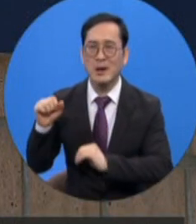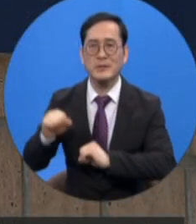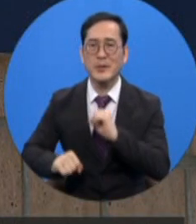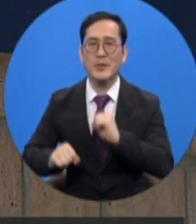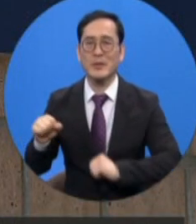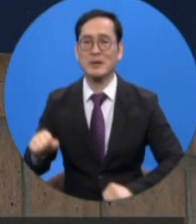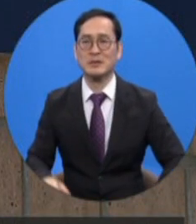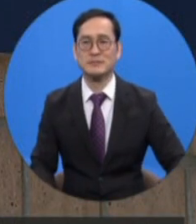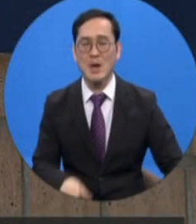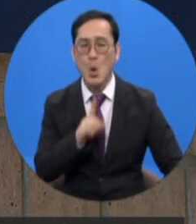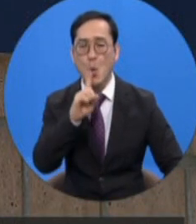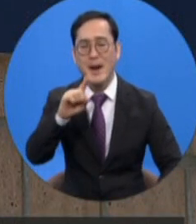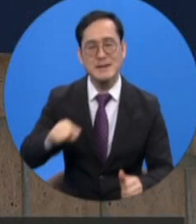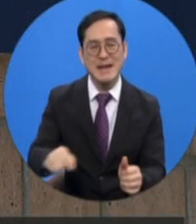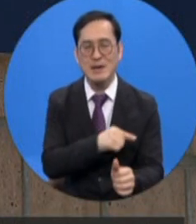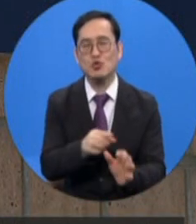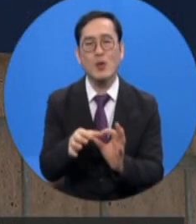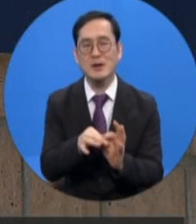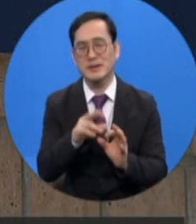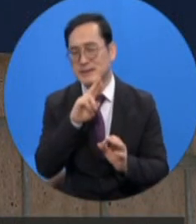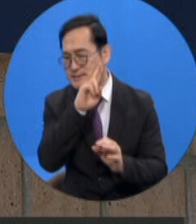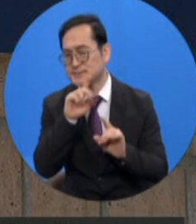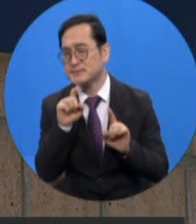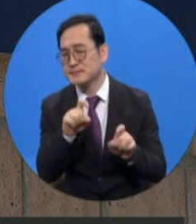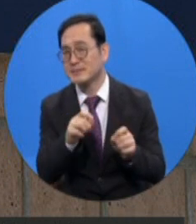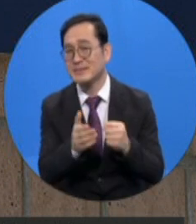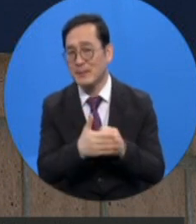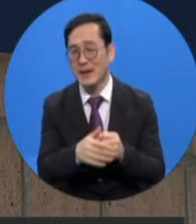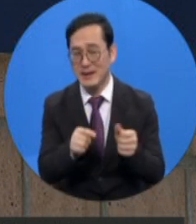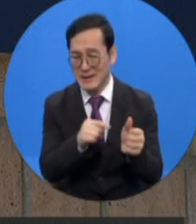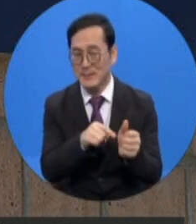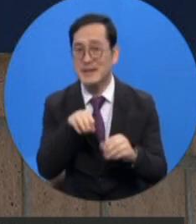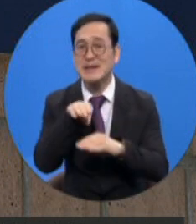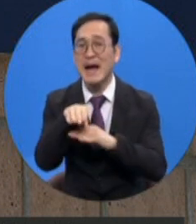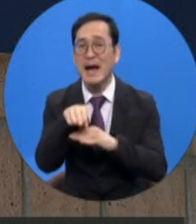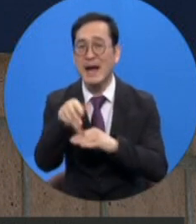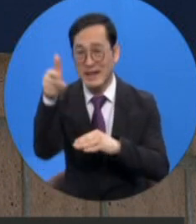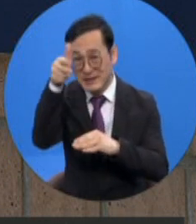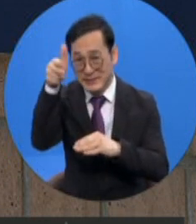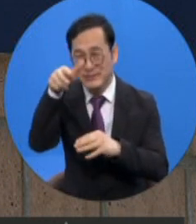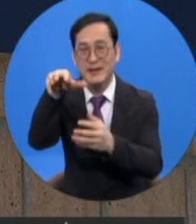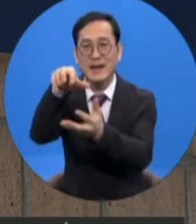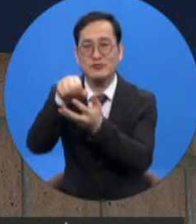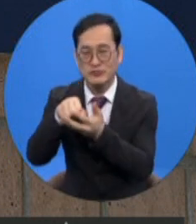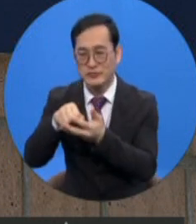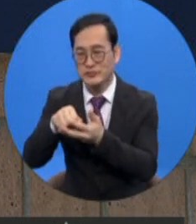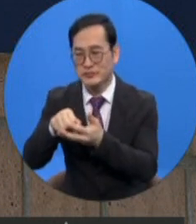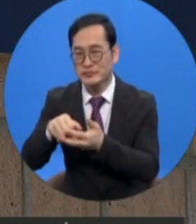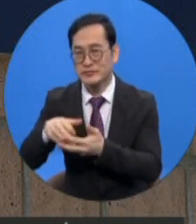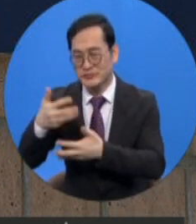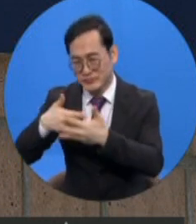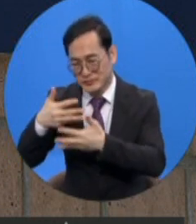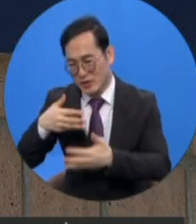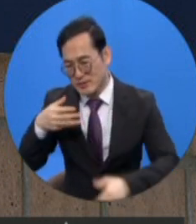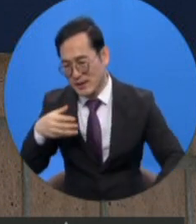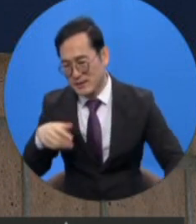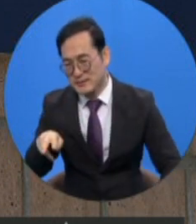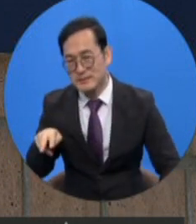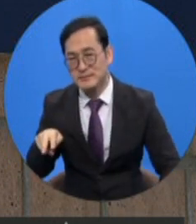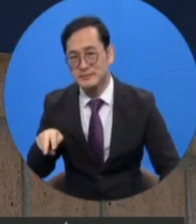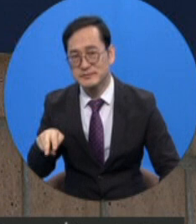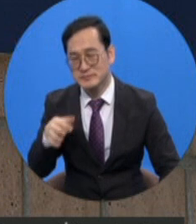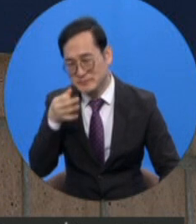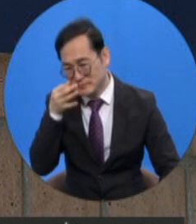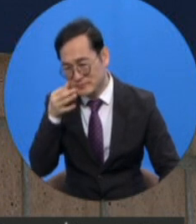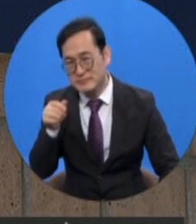의혹 관련 김웅 의원의 차량 블랙박스 포렌식 현장이에요. 김웅 의원의 수행비서 A씨가 참관인 자격으로 김웅